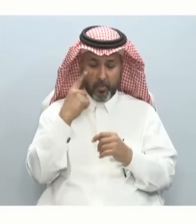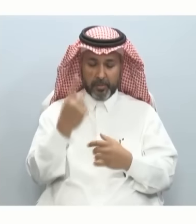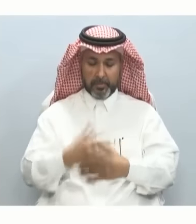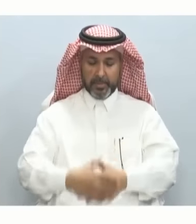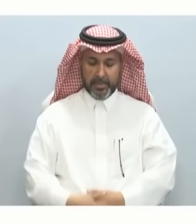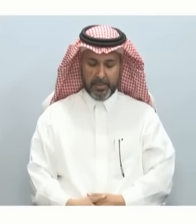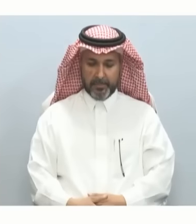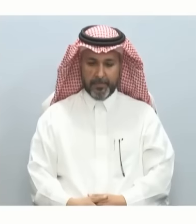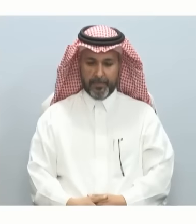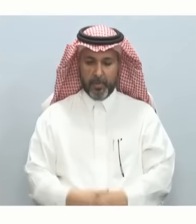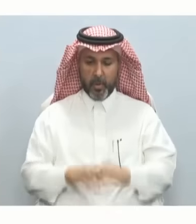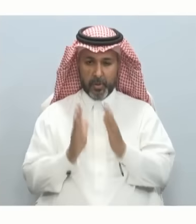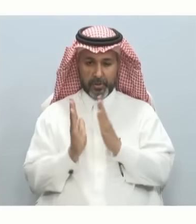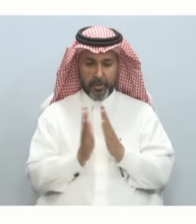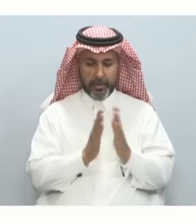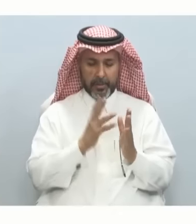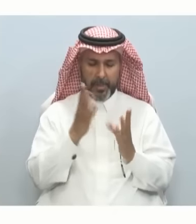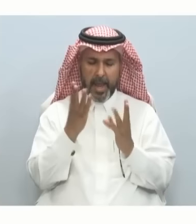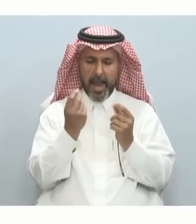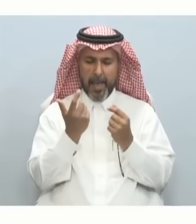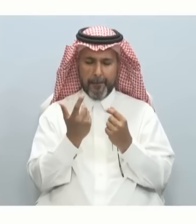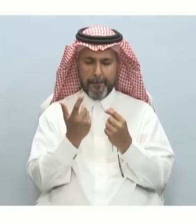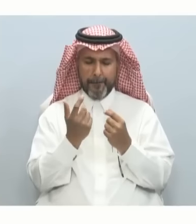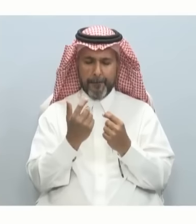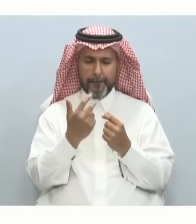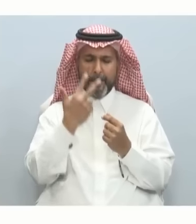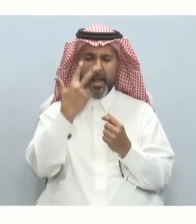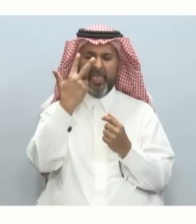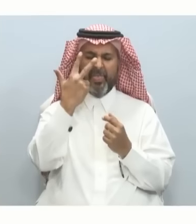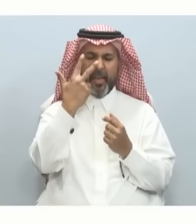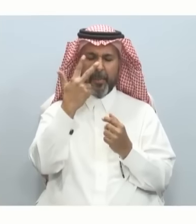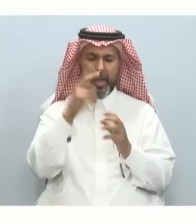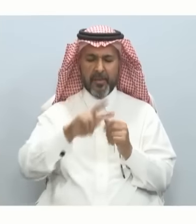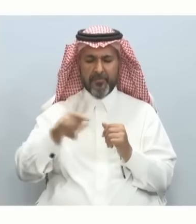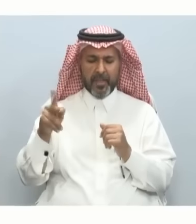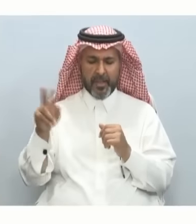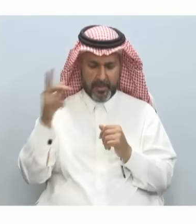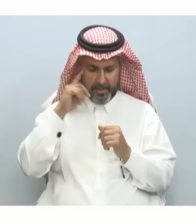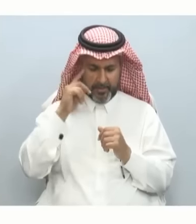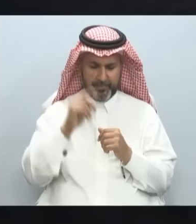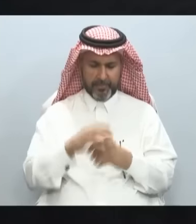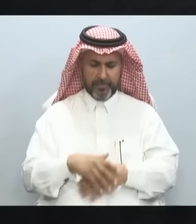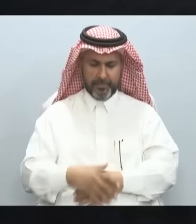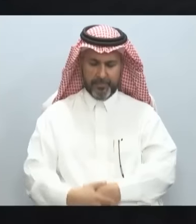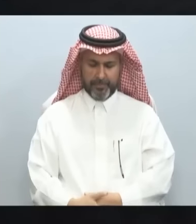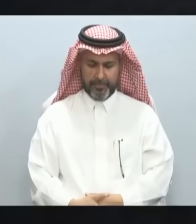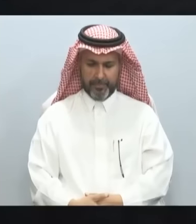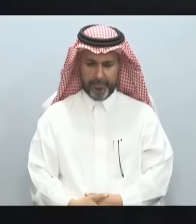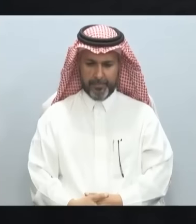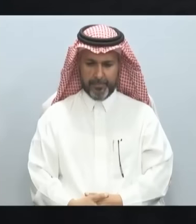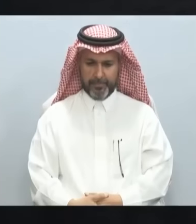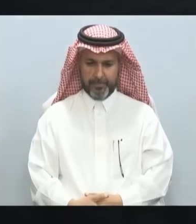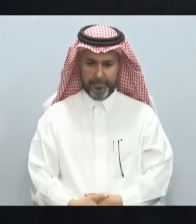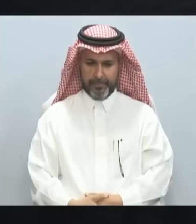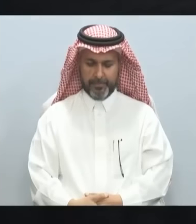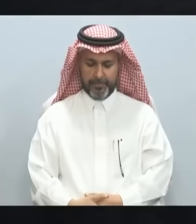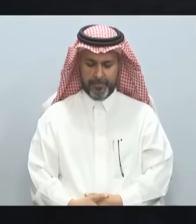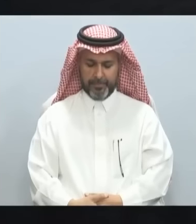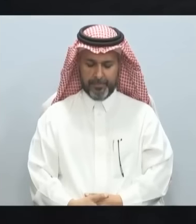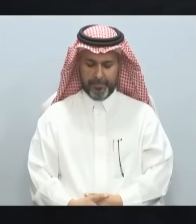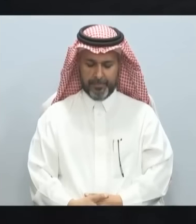ترتيب الطاولات بكم طريقه ثمان طرق مختلفه ابناء البنات بهذا الشكل اجبناه على هذا